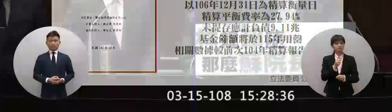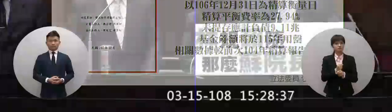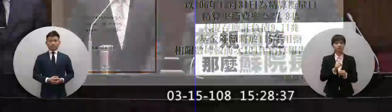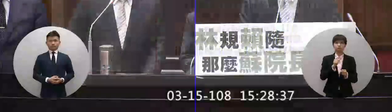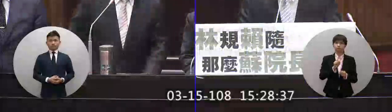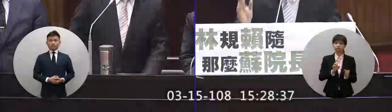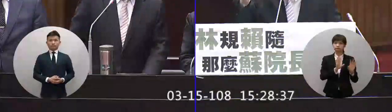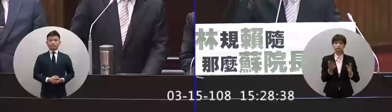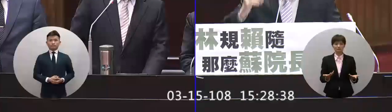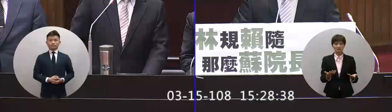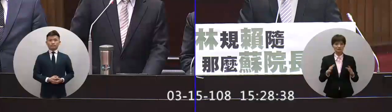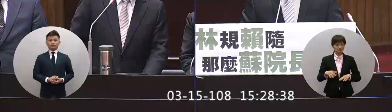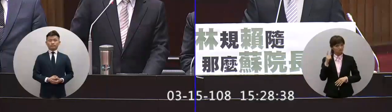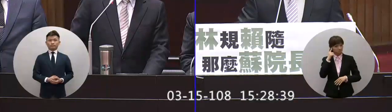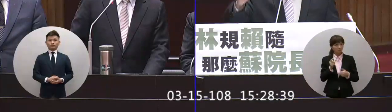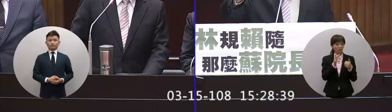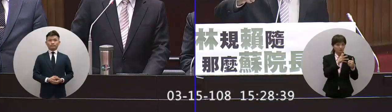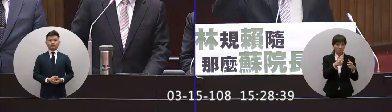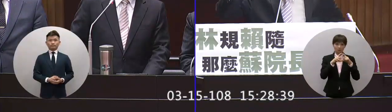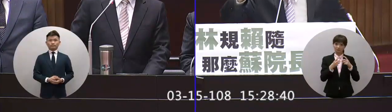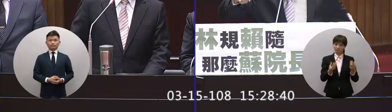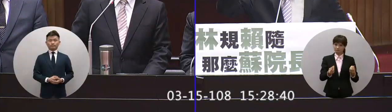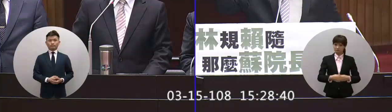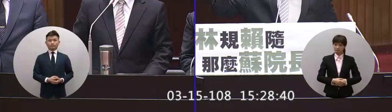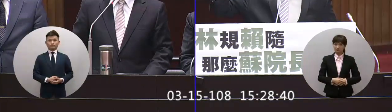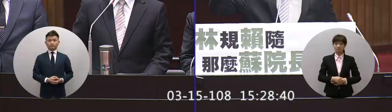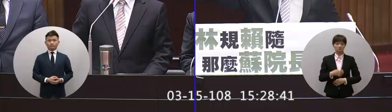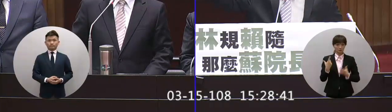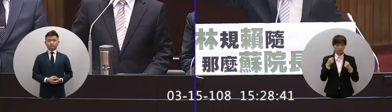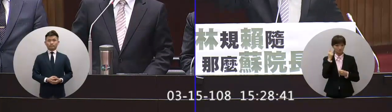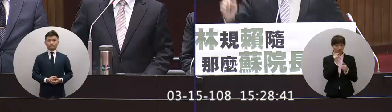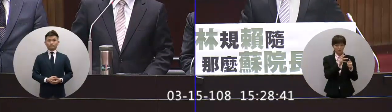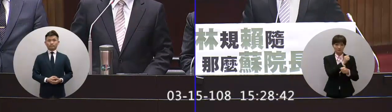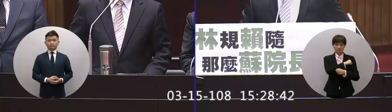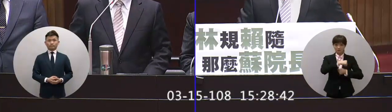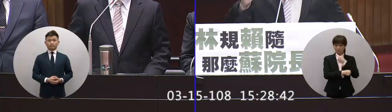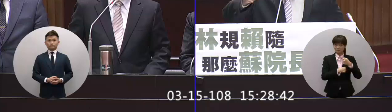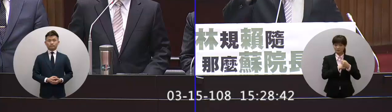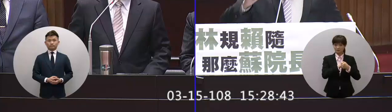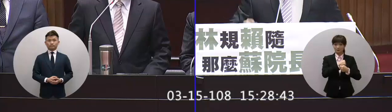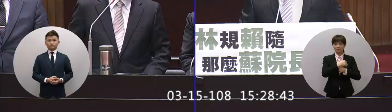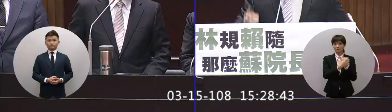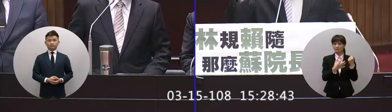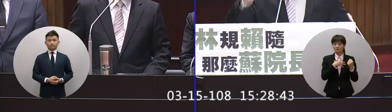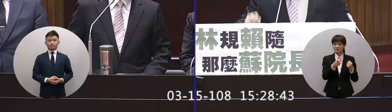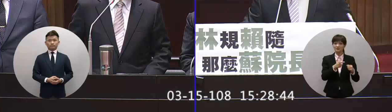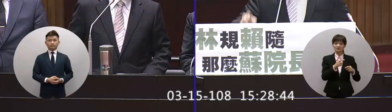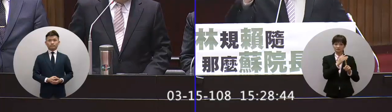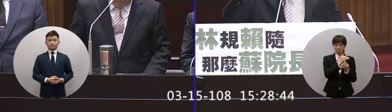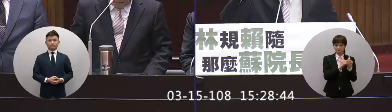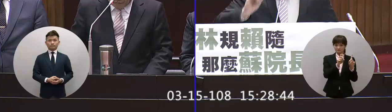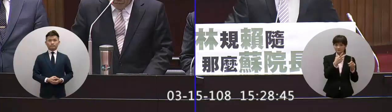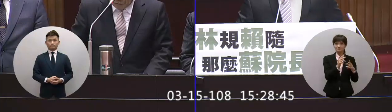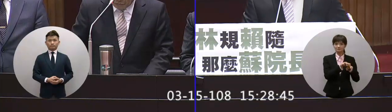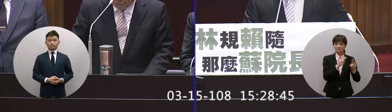有答案吗？本来我还想问你们呢，有人说劳保的上限17几再打开， 有人说职业工会两成多的